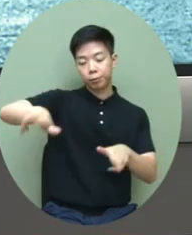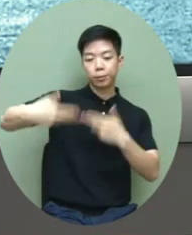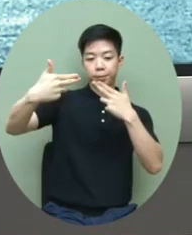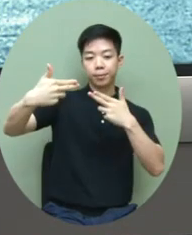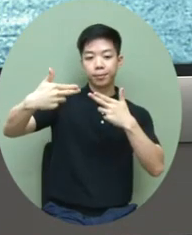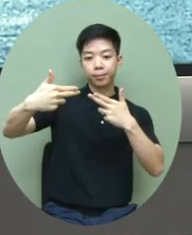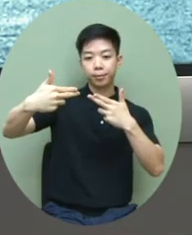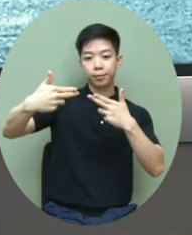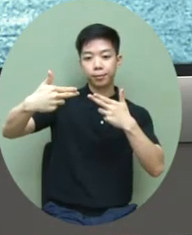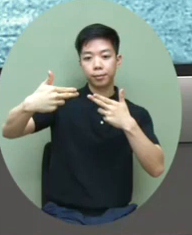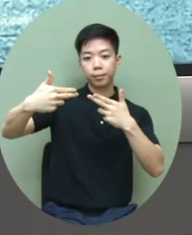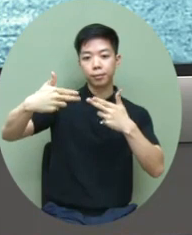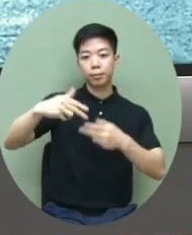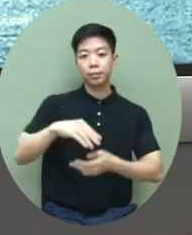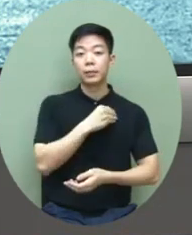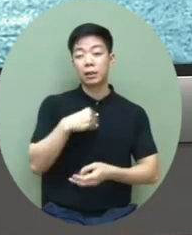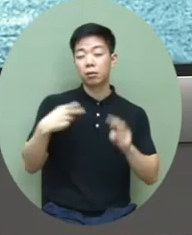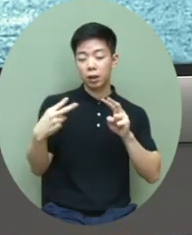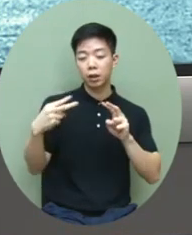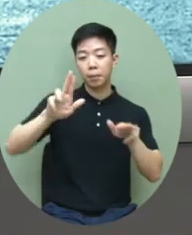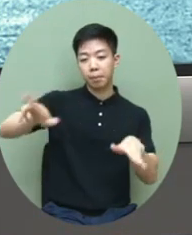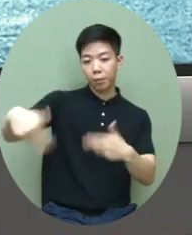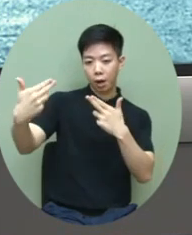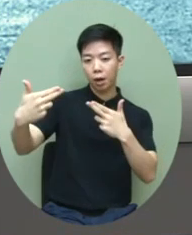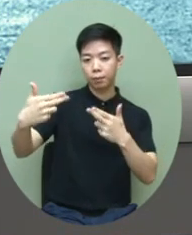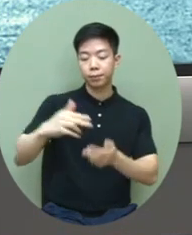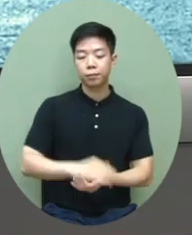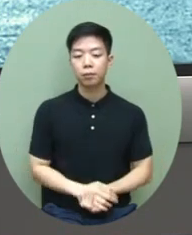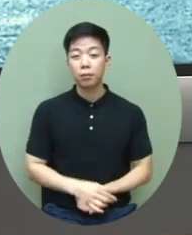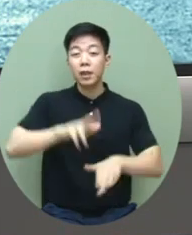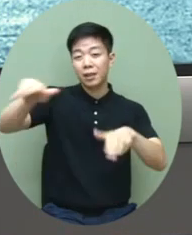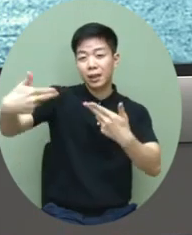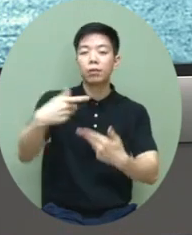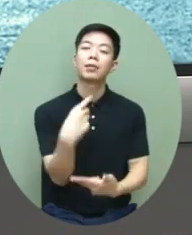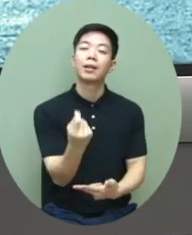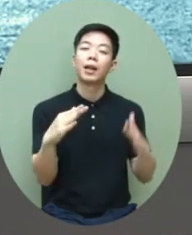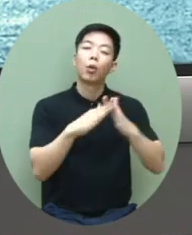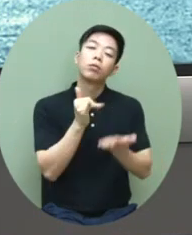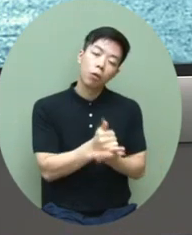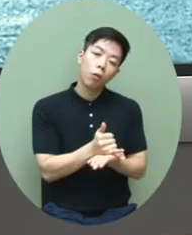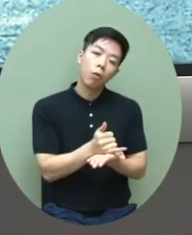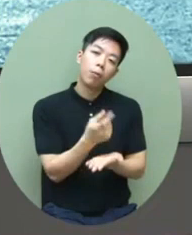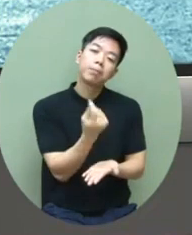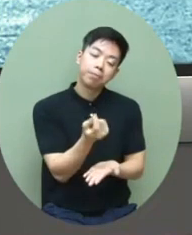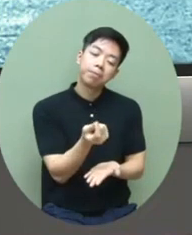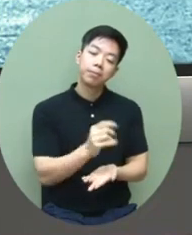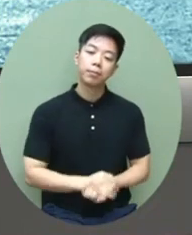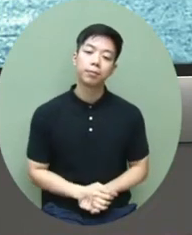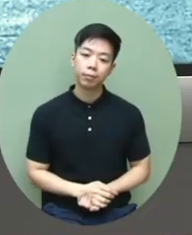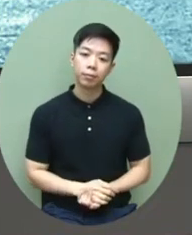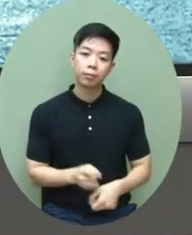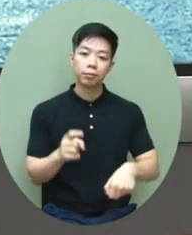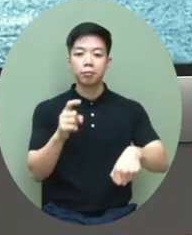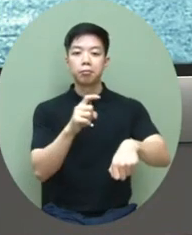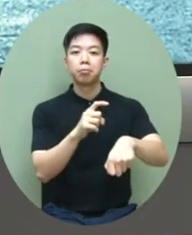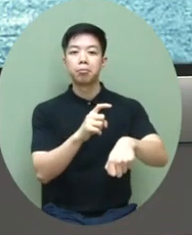個用呢個視像嚇，因為視像可以唔使出街啦，亦都可以方便喺任何時間都可以